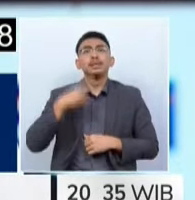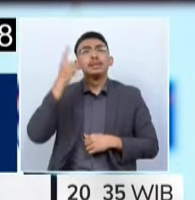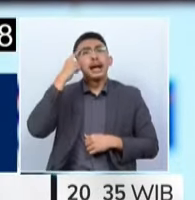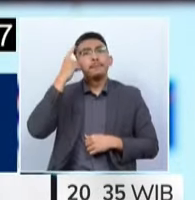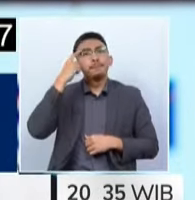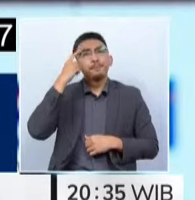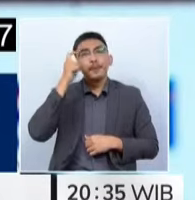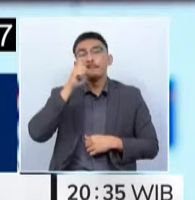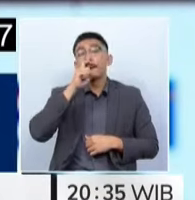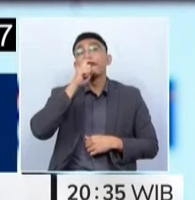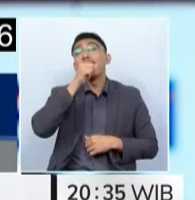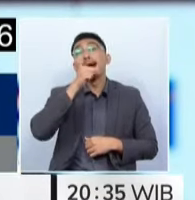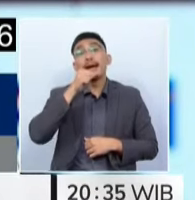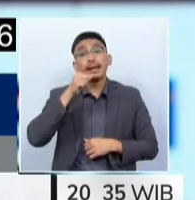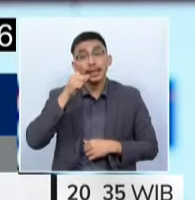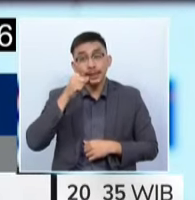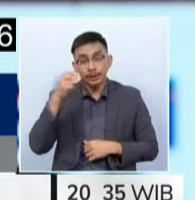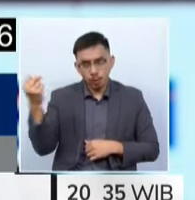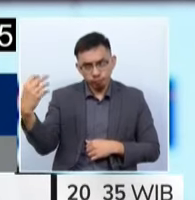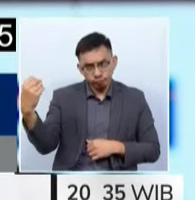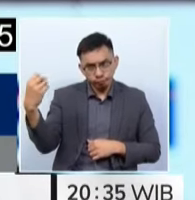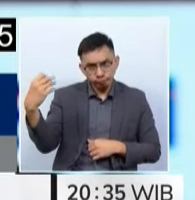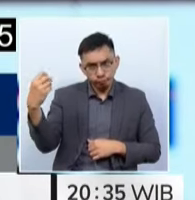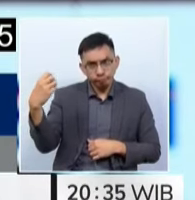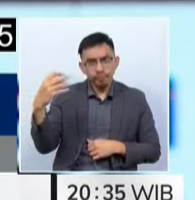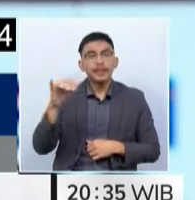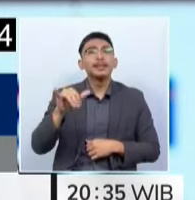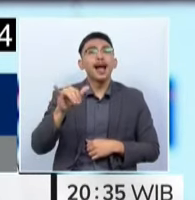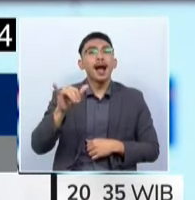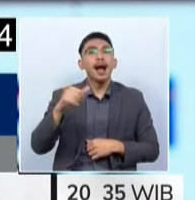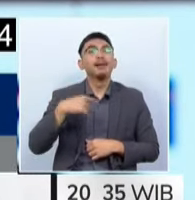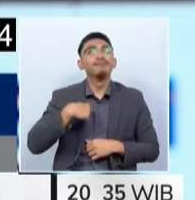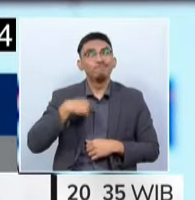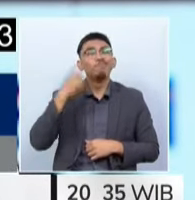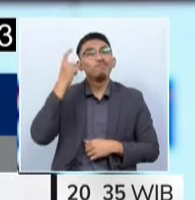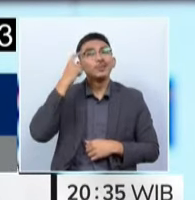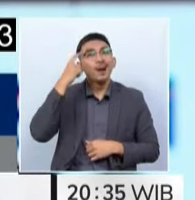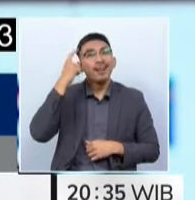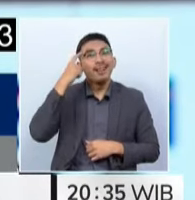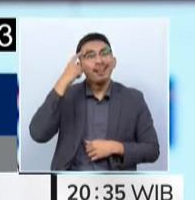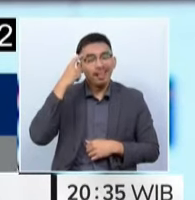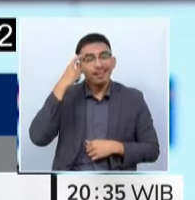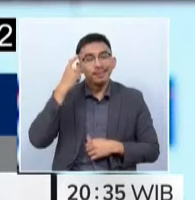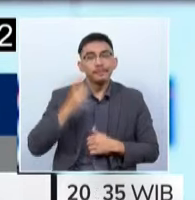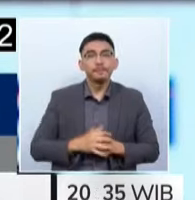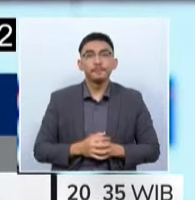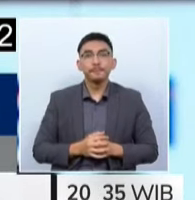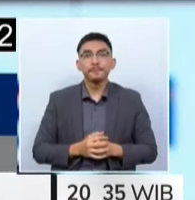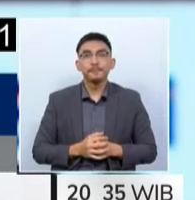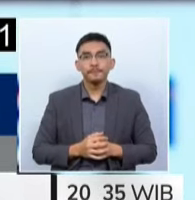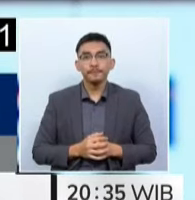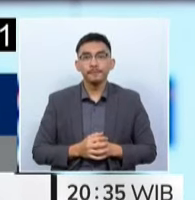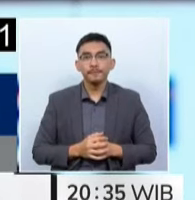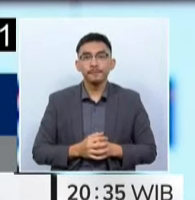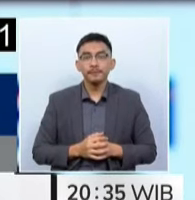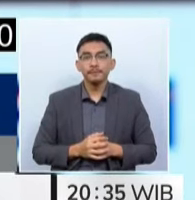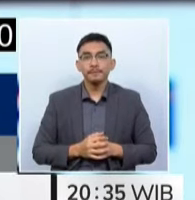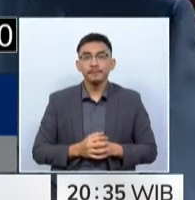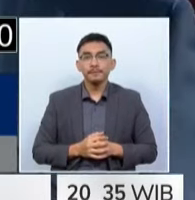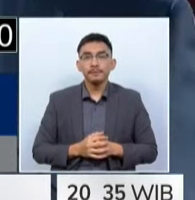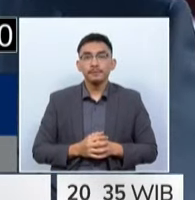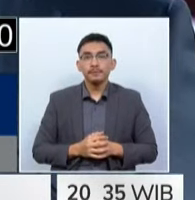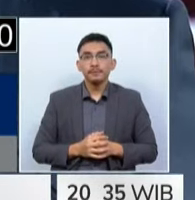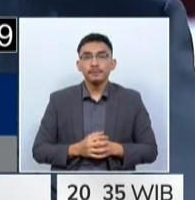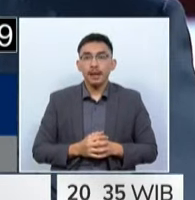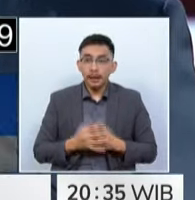eh masuk akal Ya Walaupun memang ee itu bersifat ee